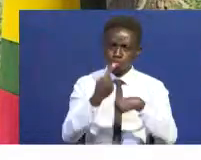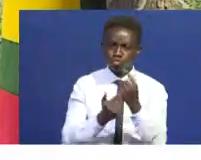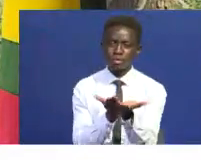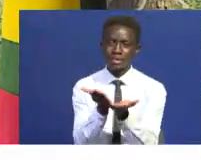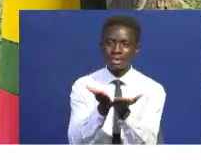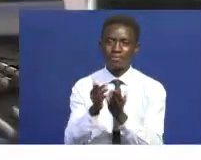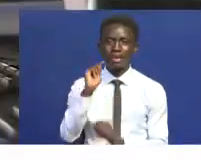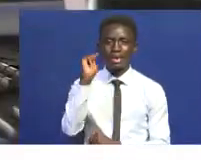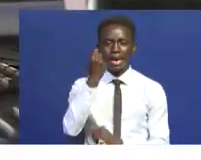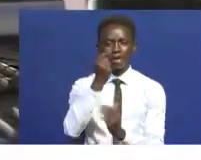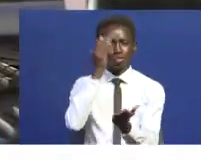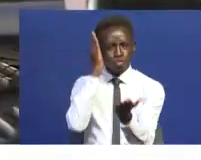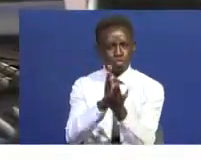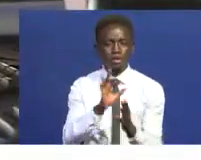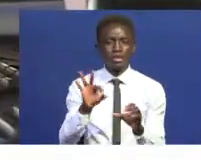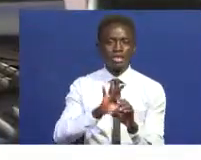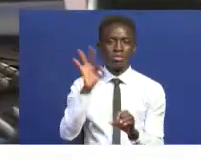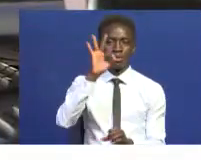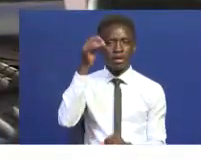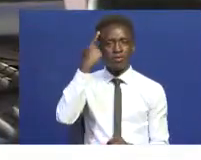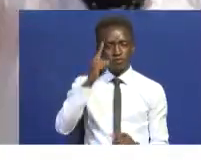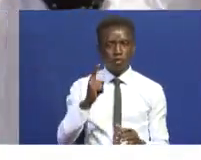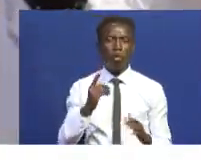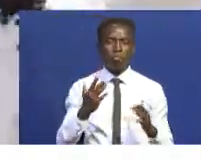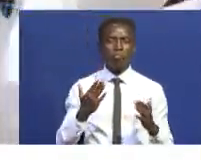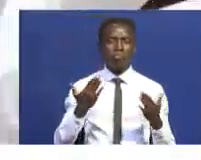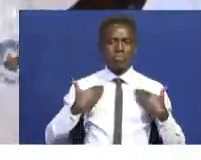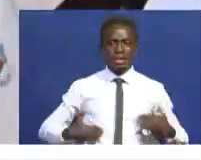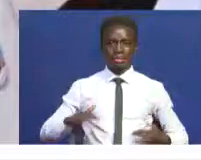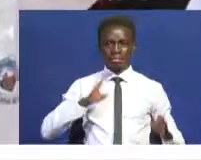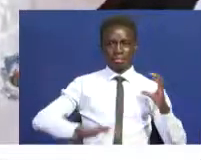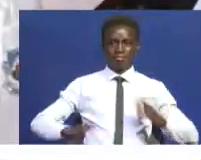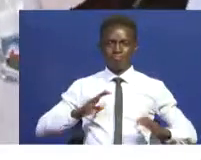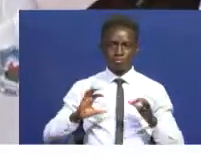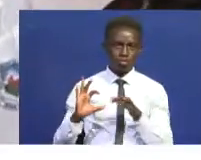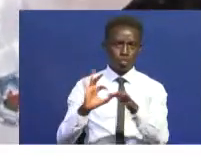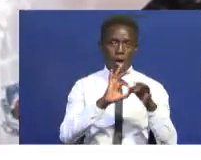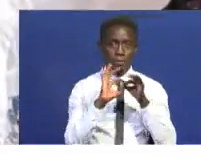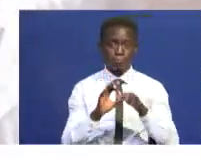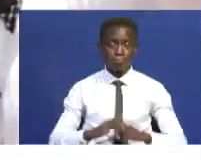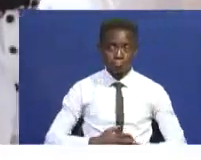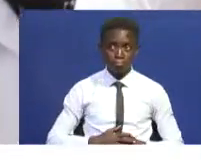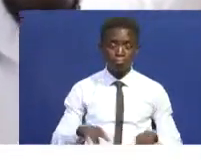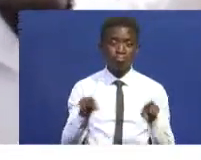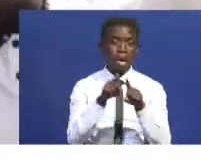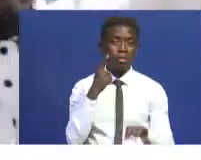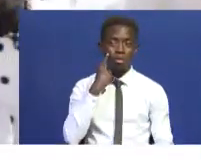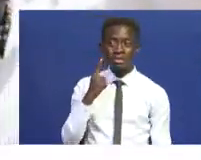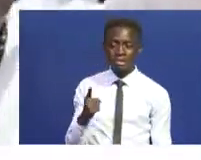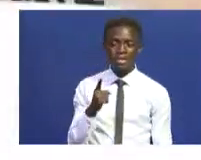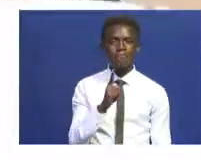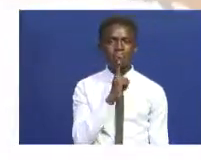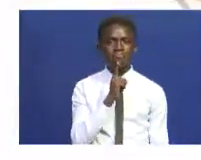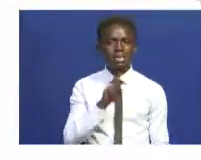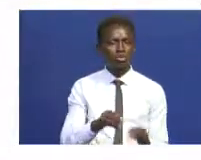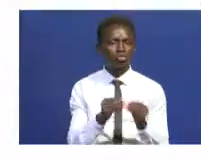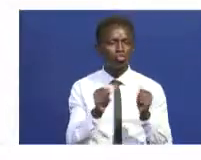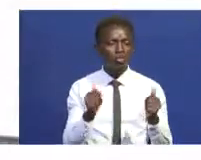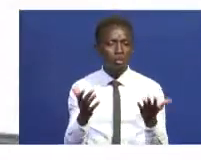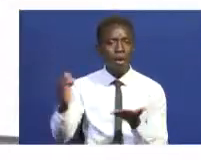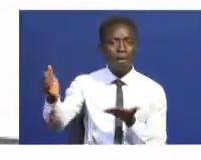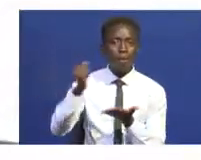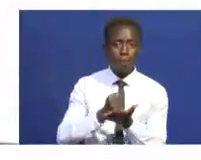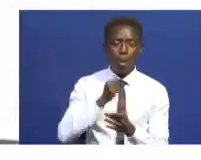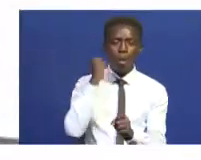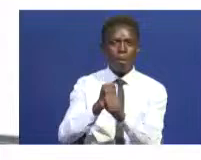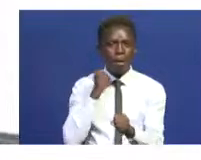spirit of patriotism. Mwaura aliwataka madaktari wote waliogoma kuzingatia agizo la mahakama ya masuala ya ajira na leba la kuandaa